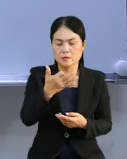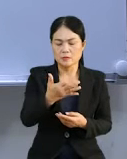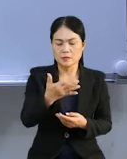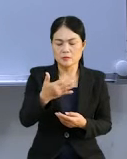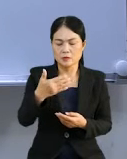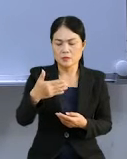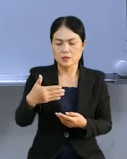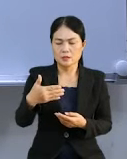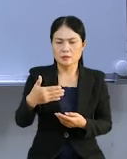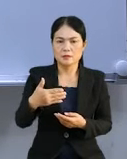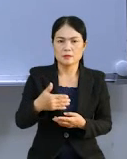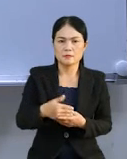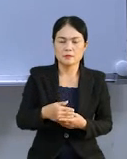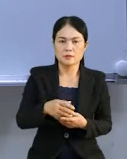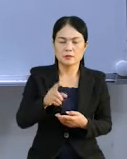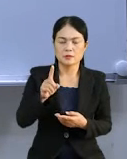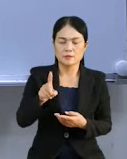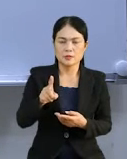mơn pram bùn pon